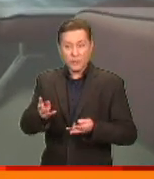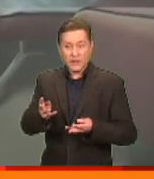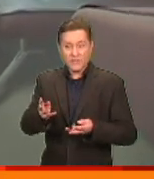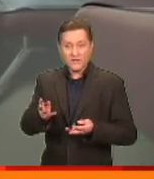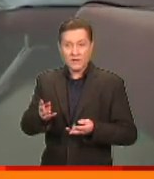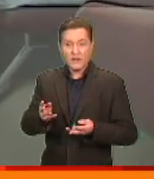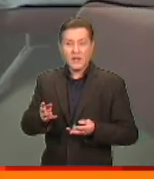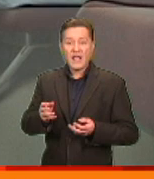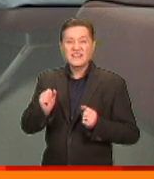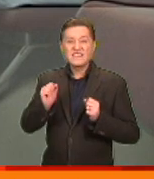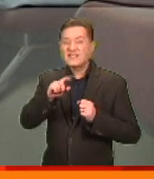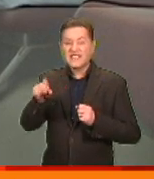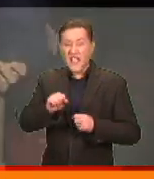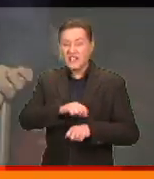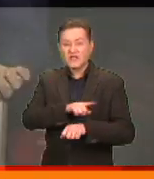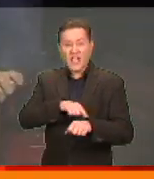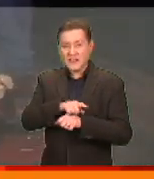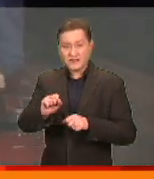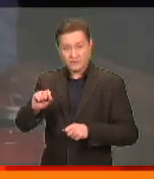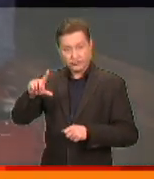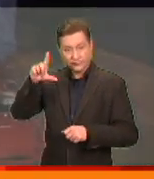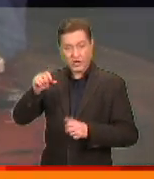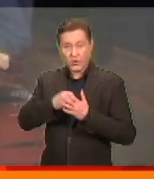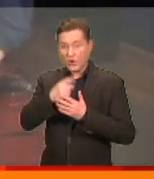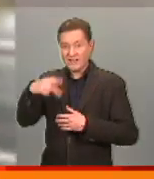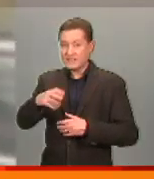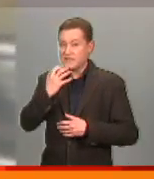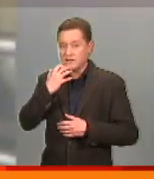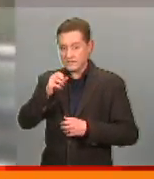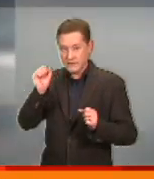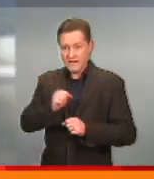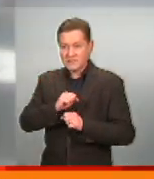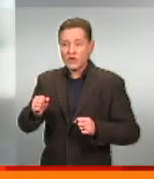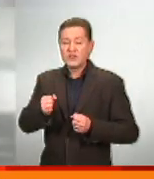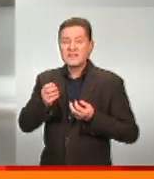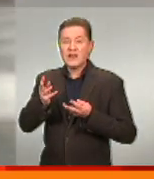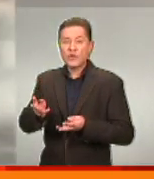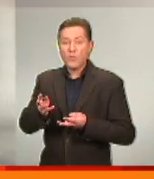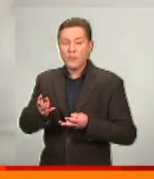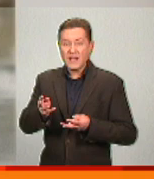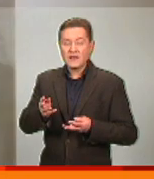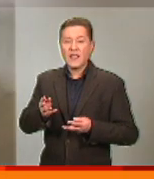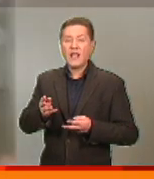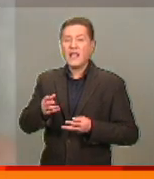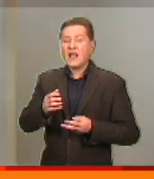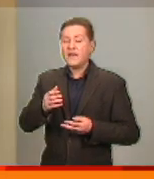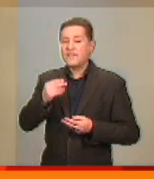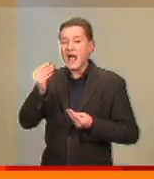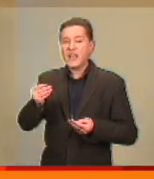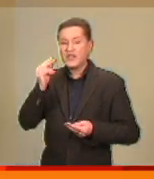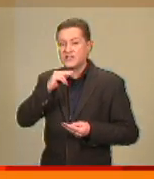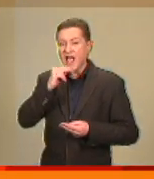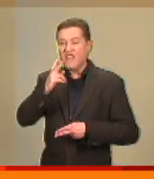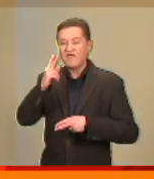Як це можна за час підняти до 20? Утім, пасажири твердять, затопили та зігріли чаю людям лише у кінці добової